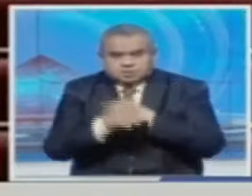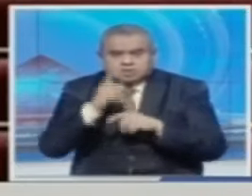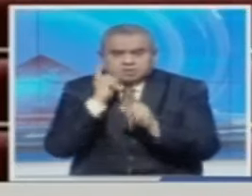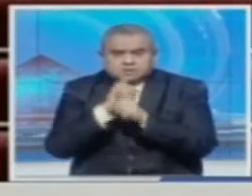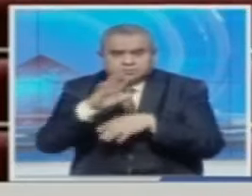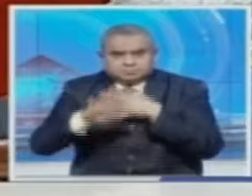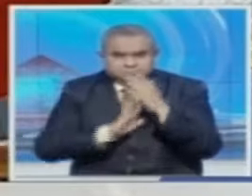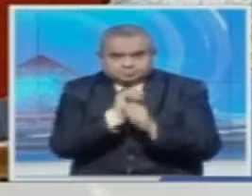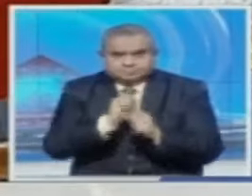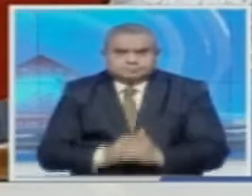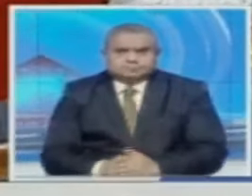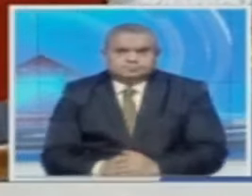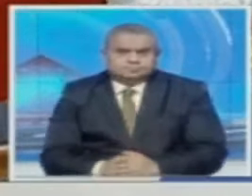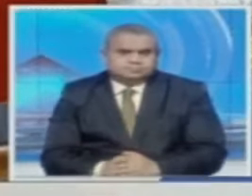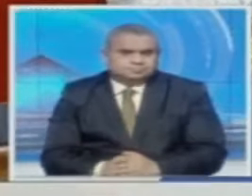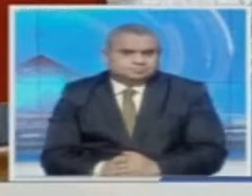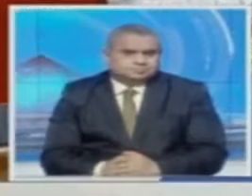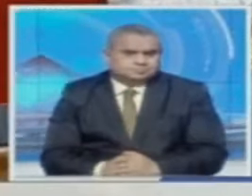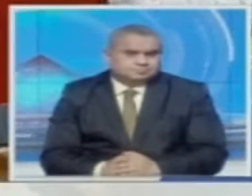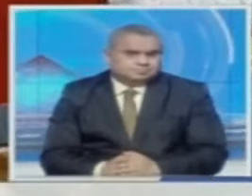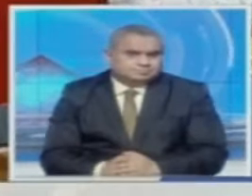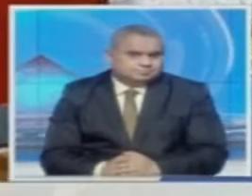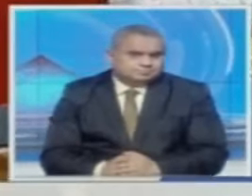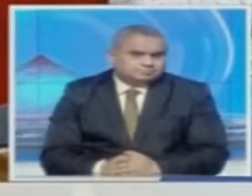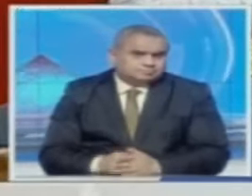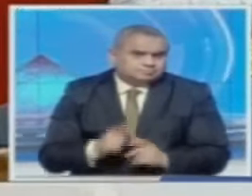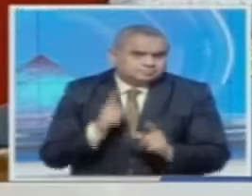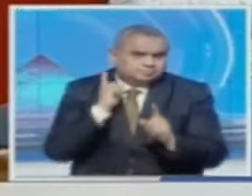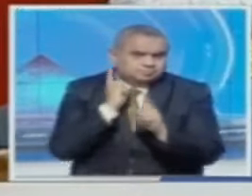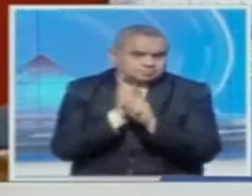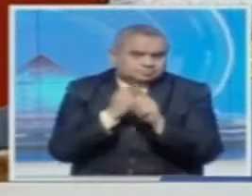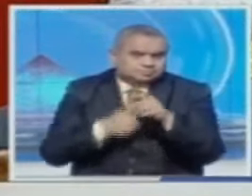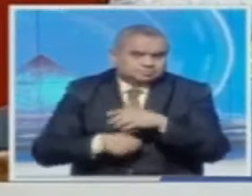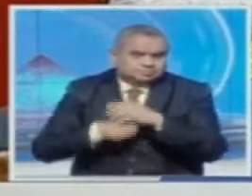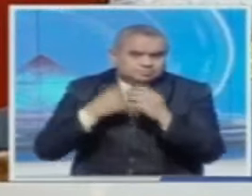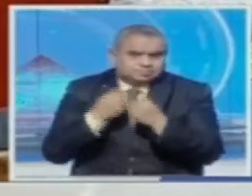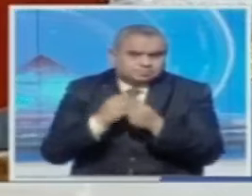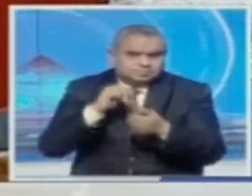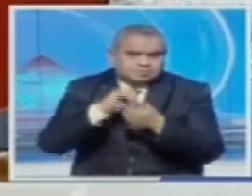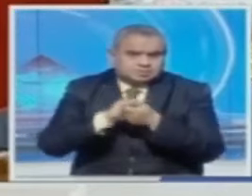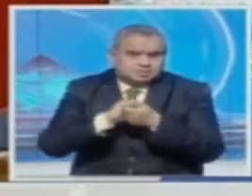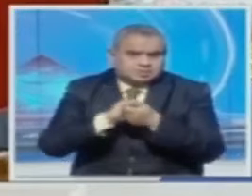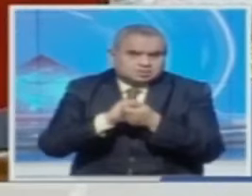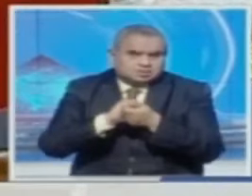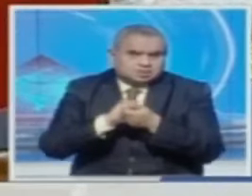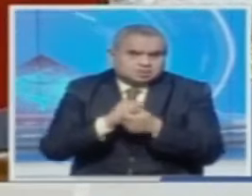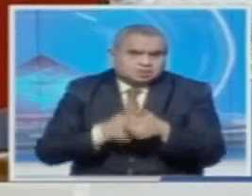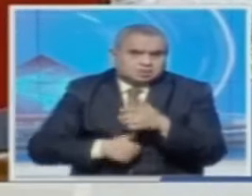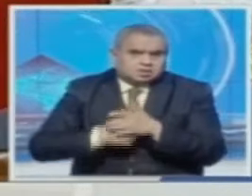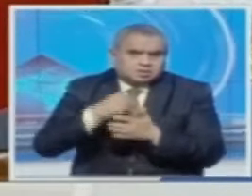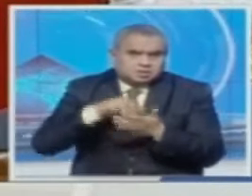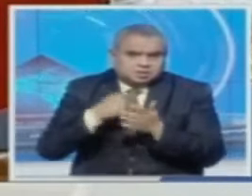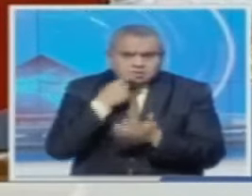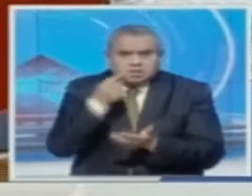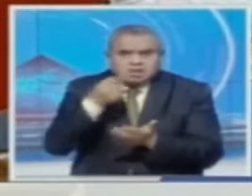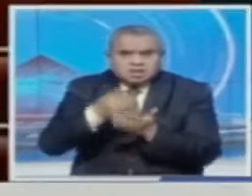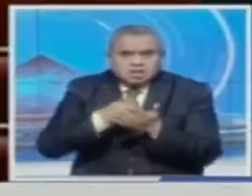الممكنة. مصر من إذا لم تكن أكبر مستورد للأقماح